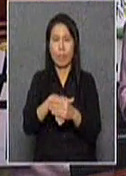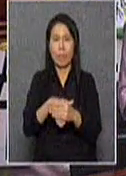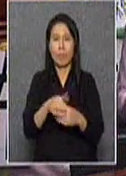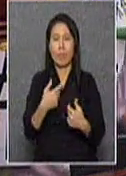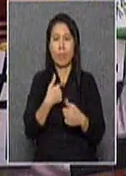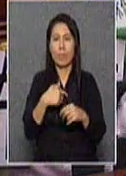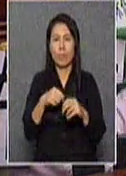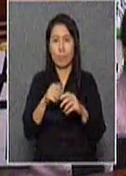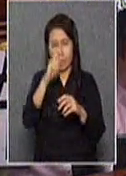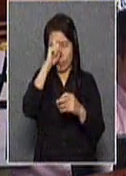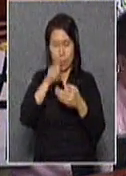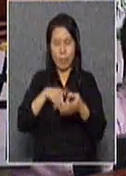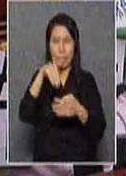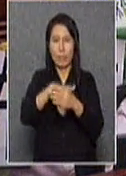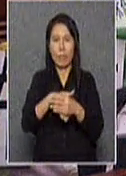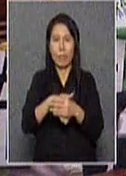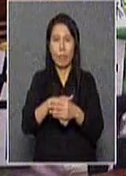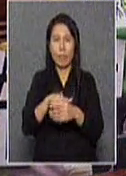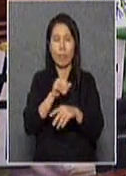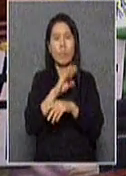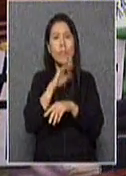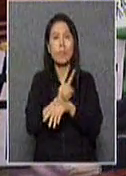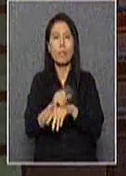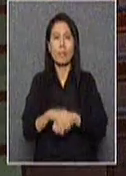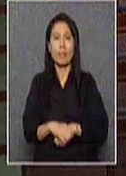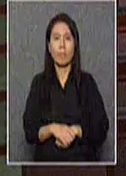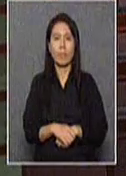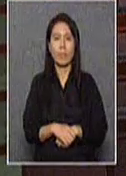員要求記名表決，表決鐘響一分鐘。